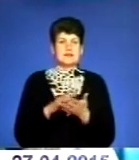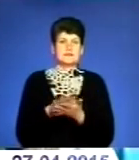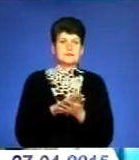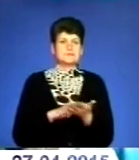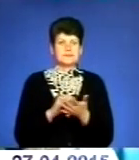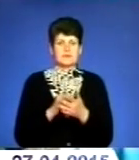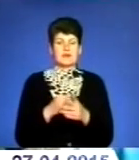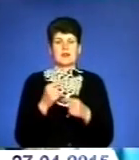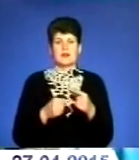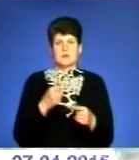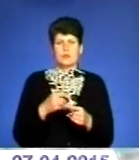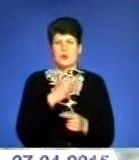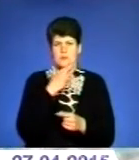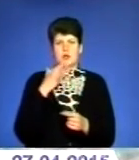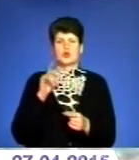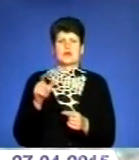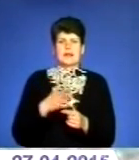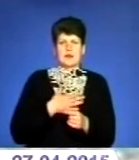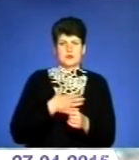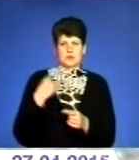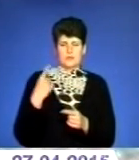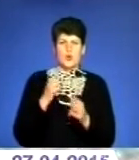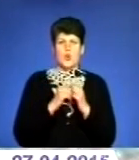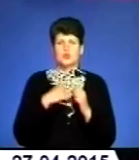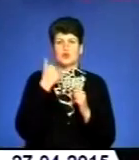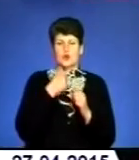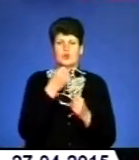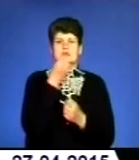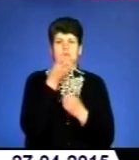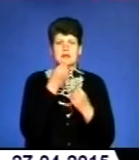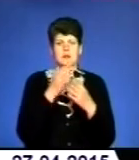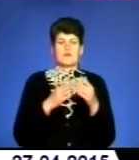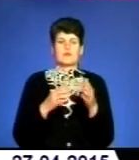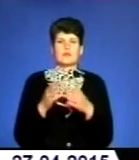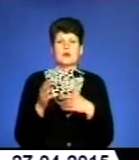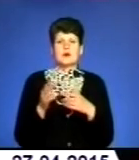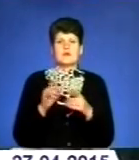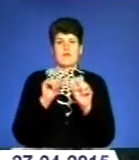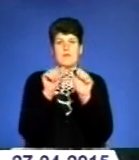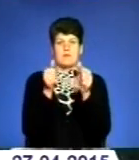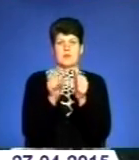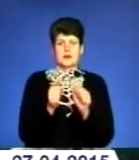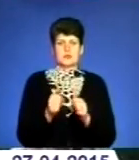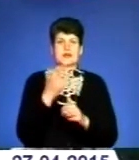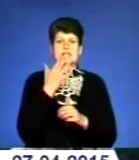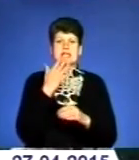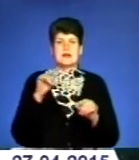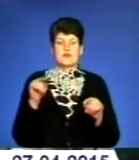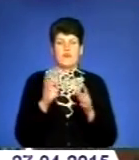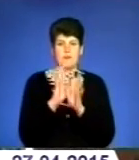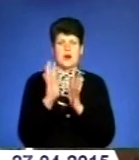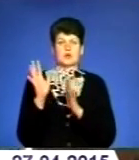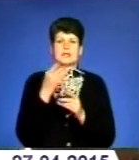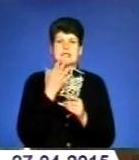й багато жителів нашого краю відтак щороку Цього дня з квітами в руках до пам'ятного знаку що у парку національного відродження йдуть